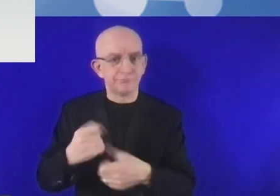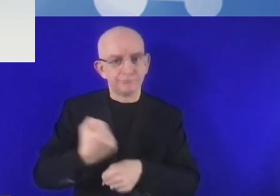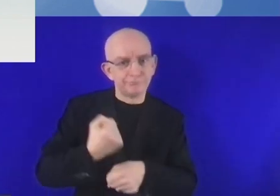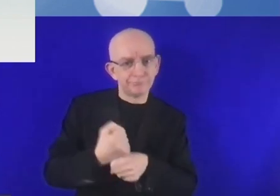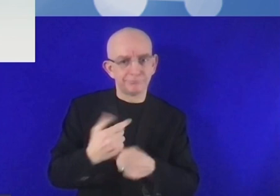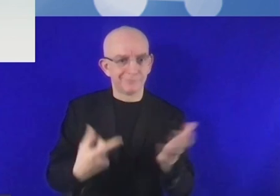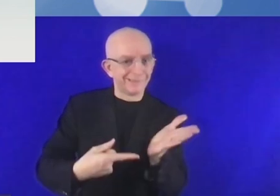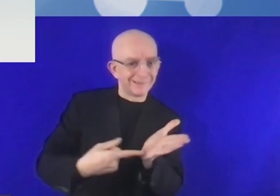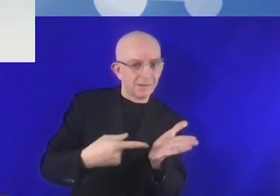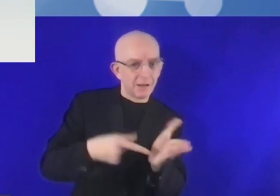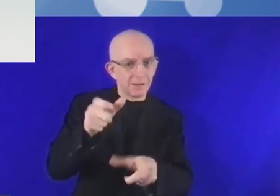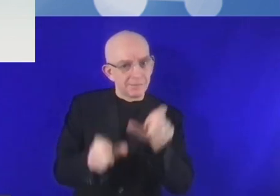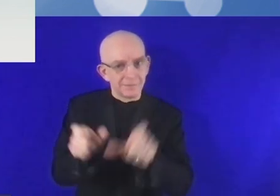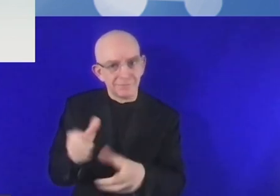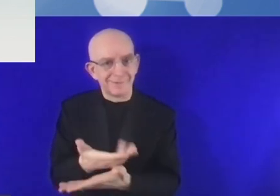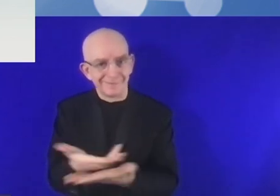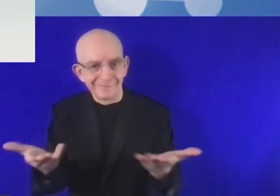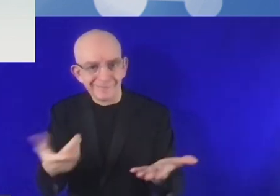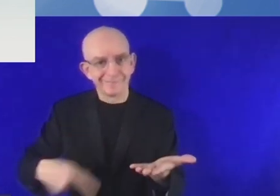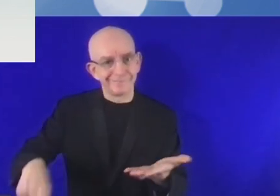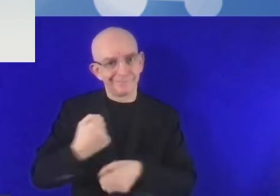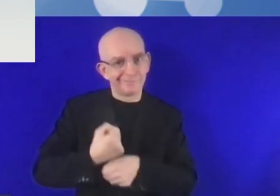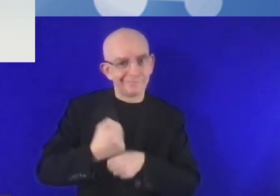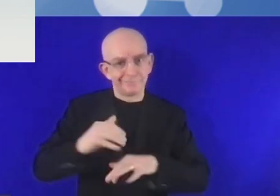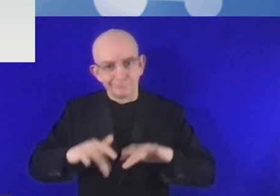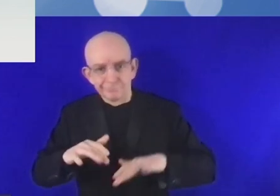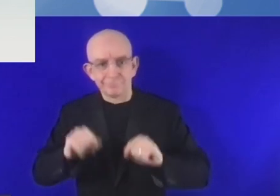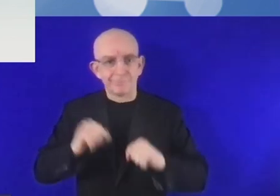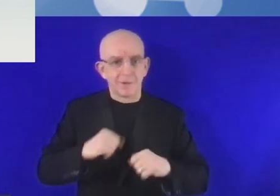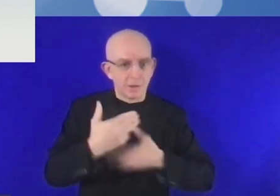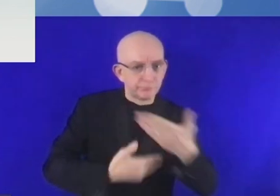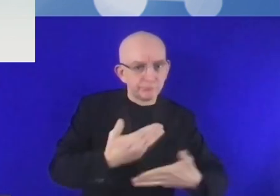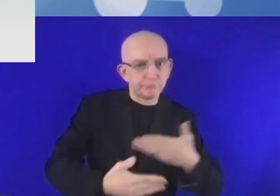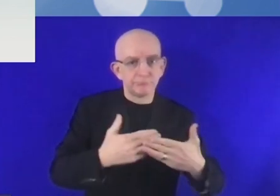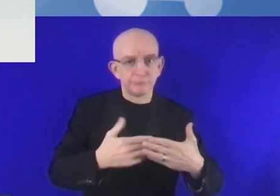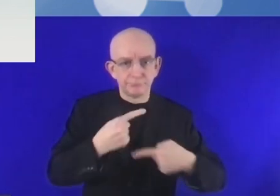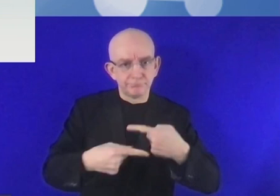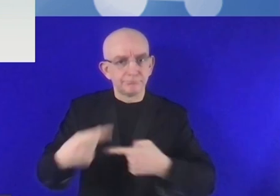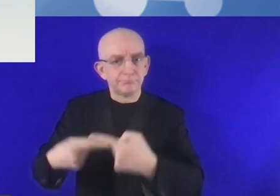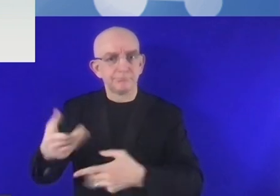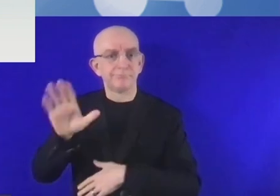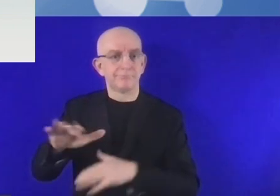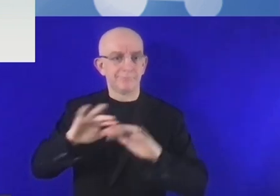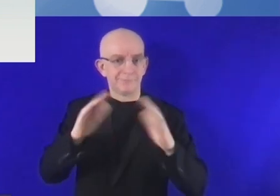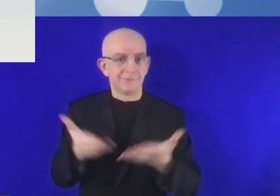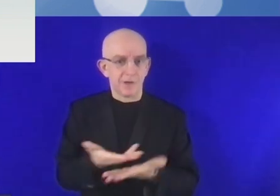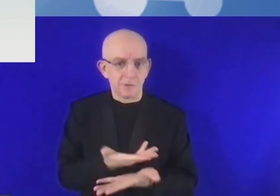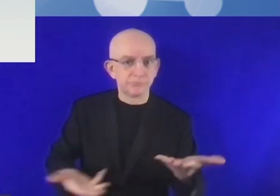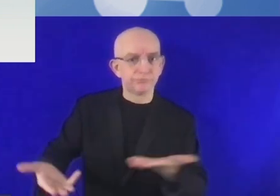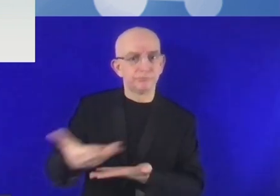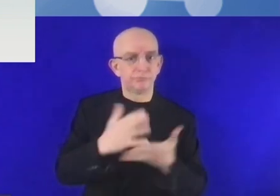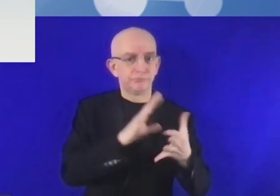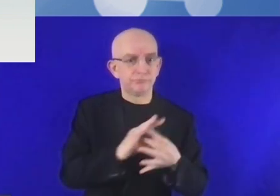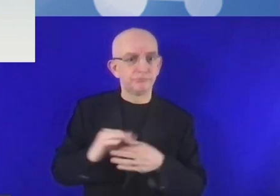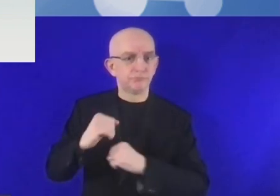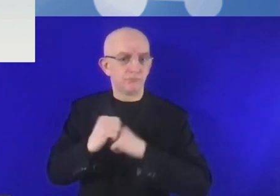koordynacji społeczności technicznej, zwłaszcza tych osób, które odpowiedzialne są za zarządzanie